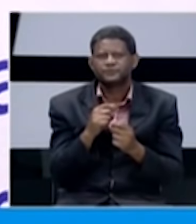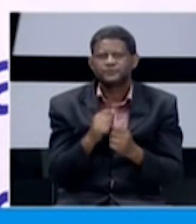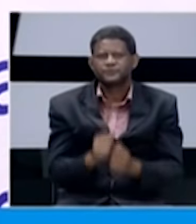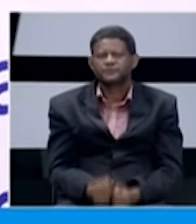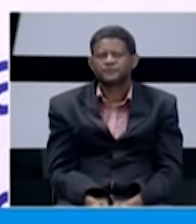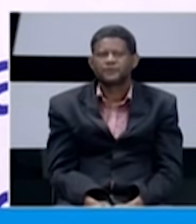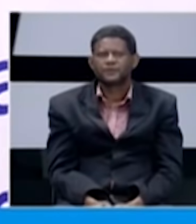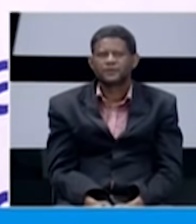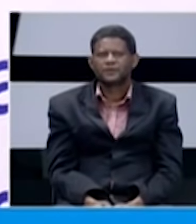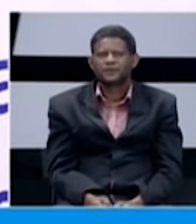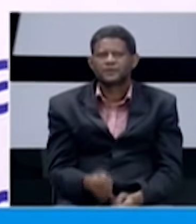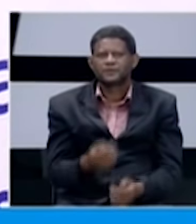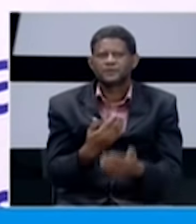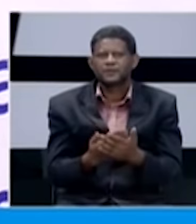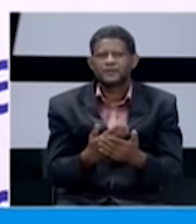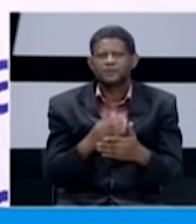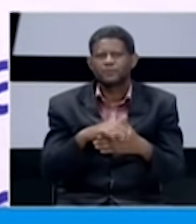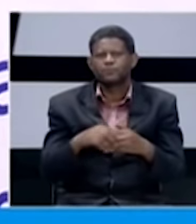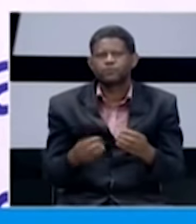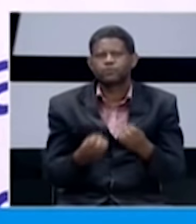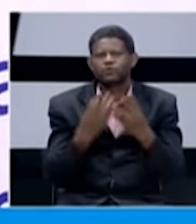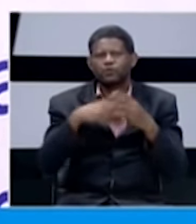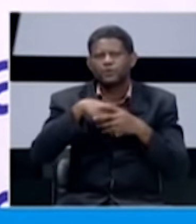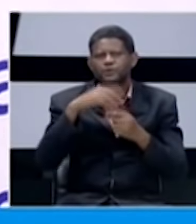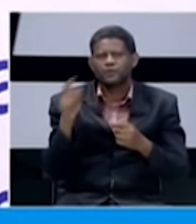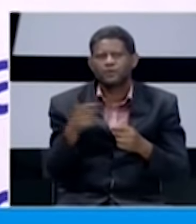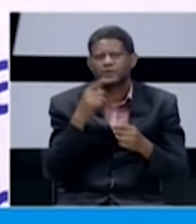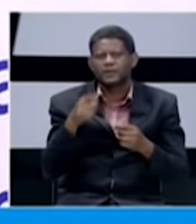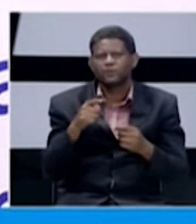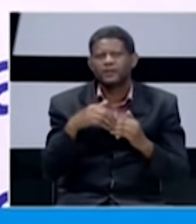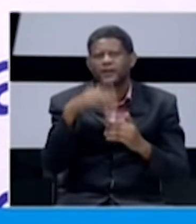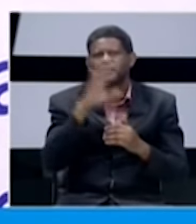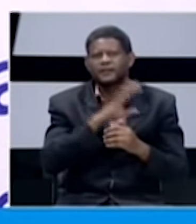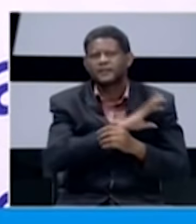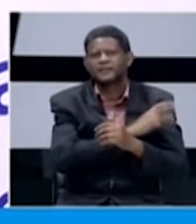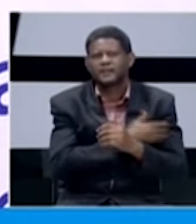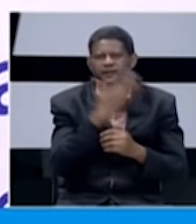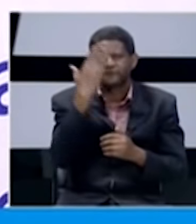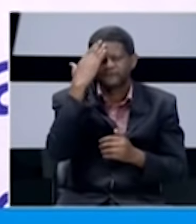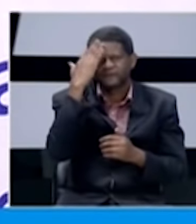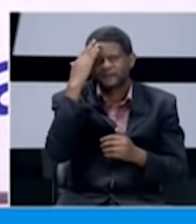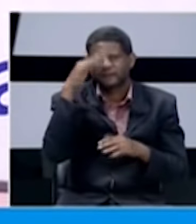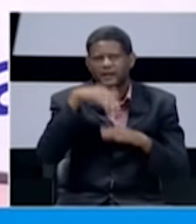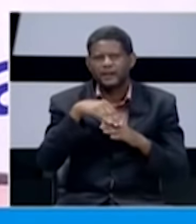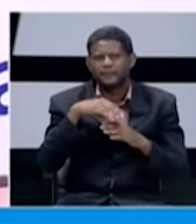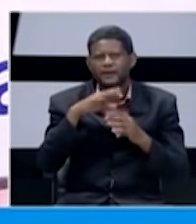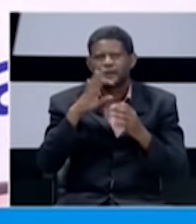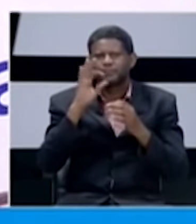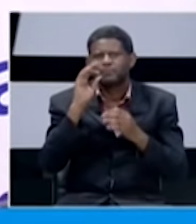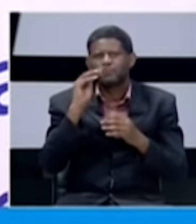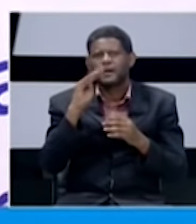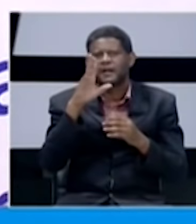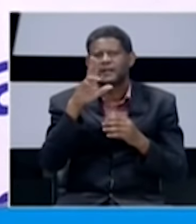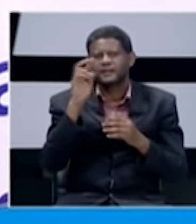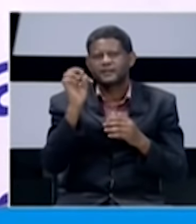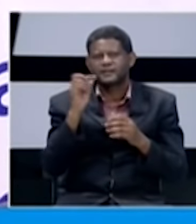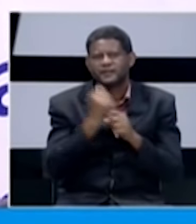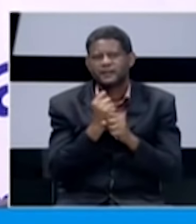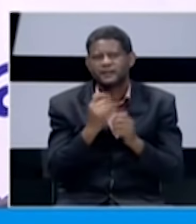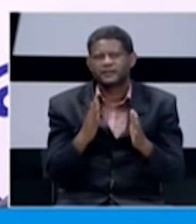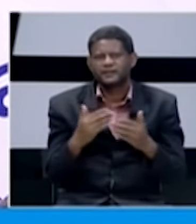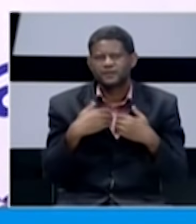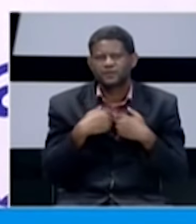ገንዘብ እውን በዝሒ ወፂኦ ክኾኑ ግን ካብኡን ላዕሊ ግን ትኽእለት ፍልጠት ኣብ ናይ ማረ ሰራሕተኛ ዘሎ ነገር ብጣዕሚ ዘገርም ስለ